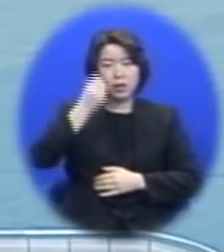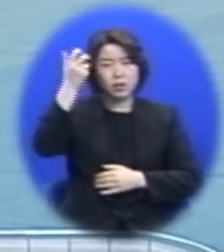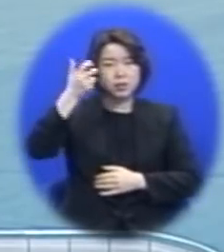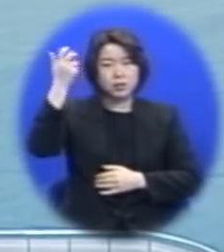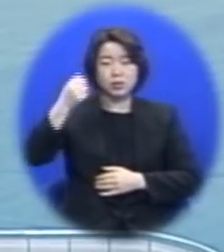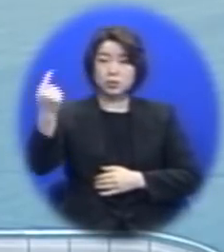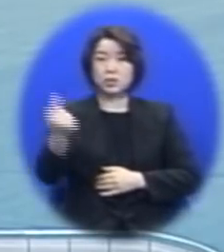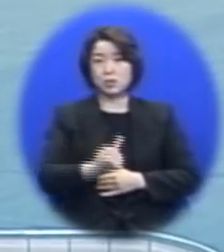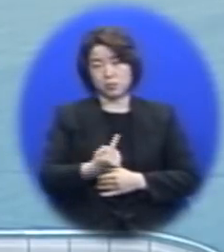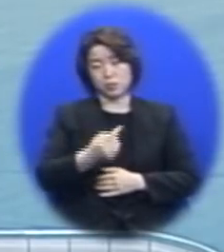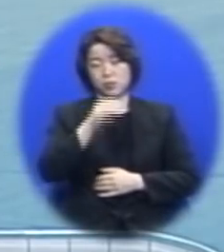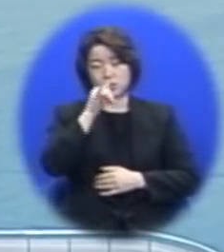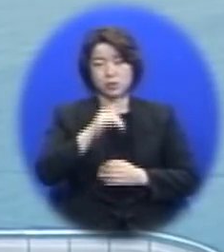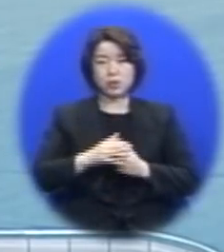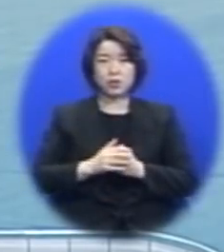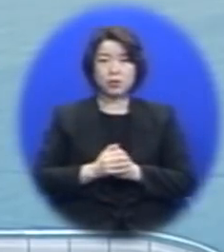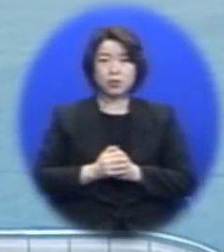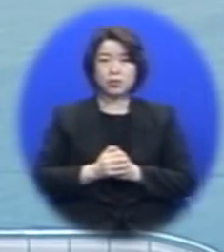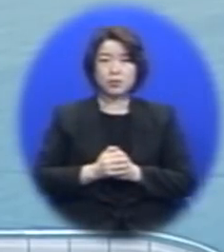임재가 임했어요.